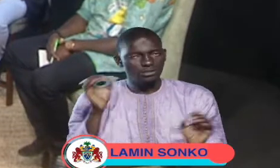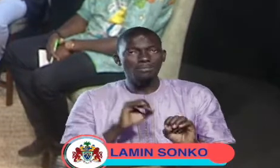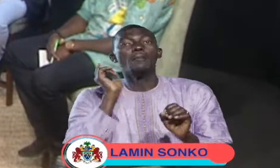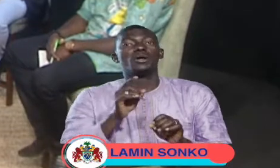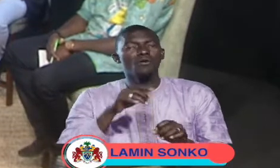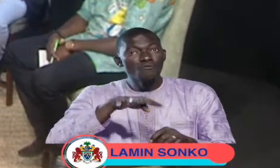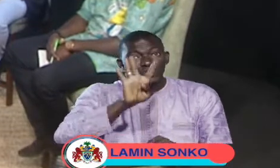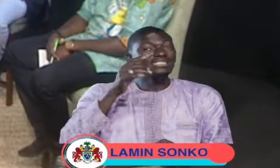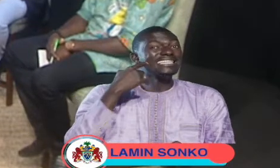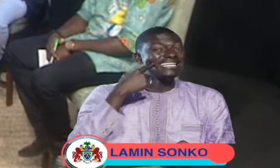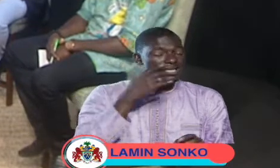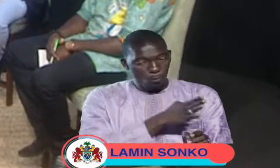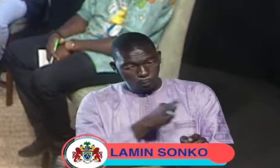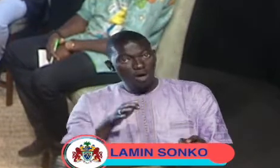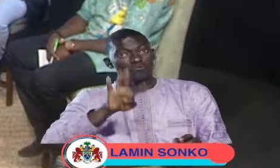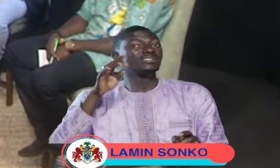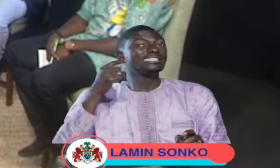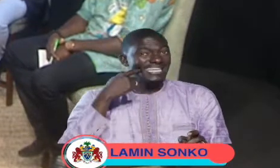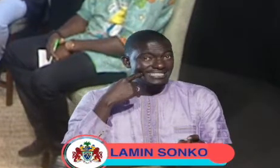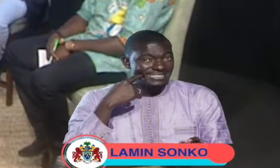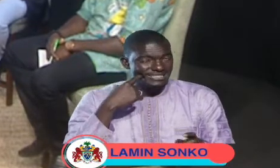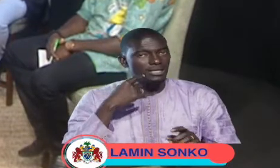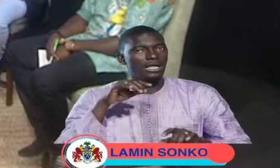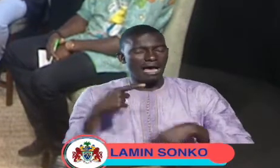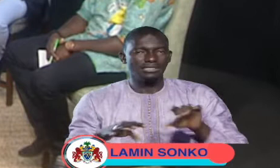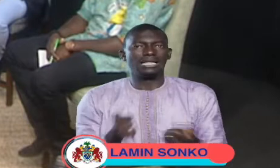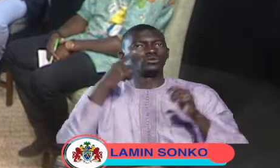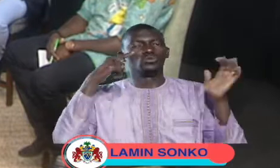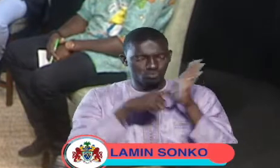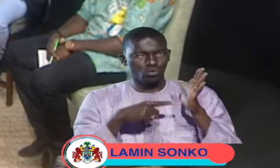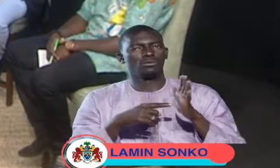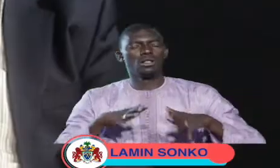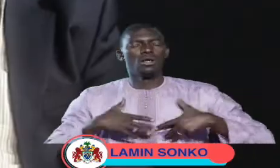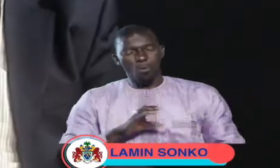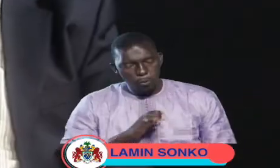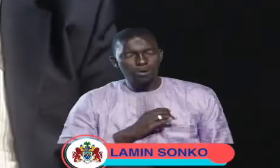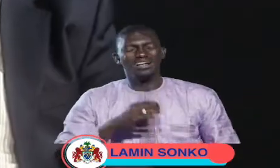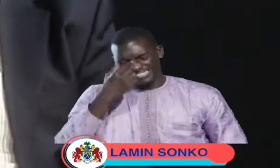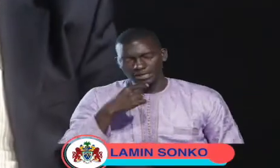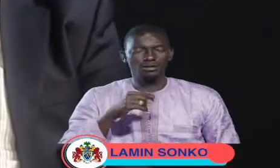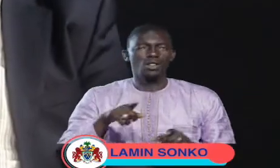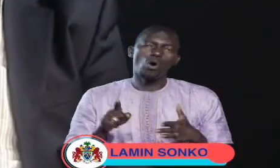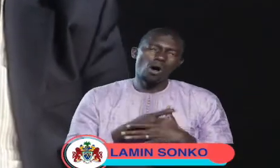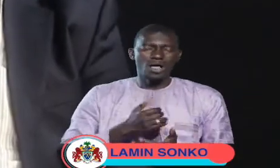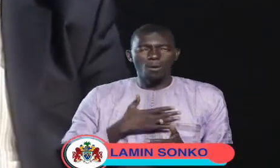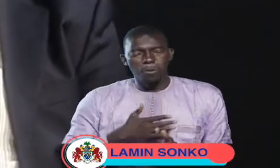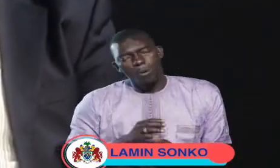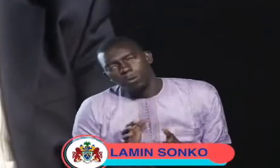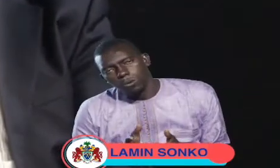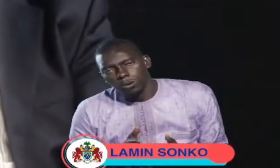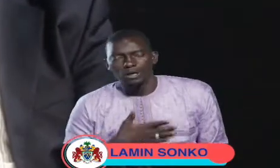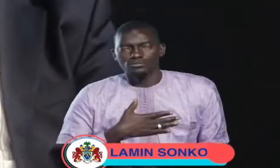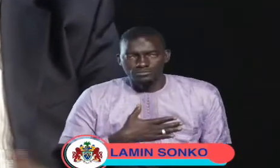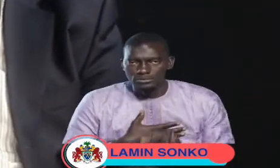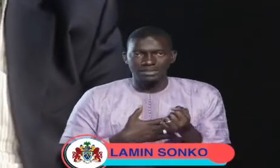ko so mamar adajo ta sarre kam wala nun joni ya ayama wala yale blodi nyola wala nakata nyola e ase kuran ko so ni